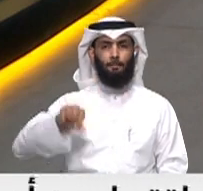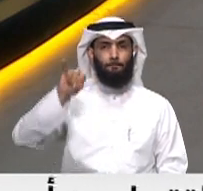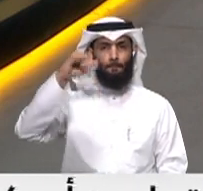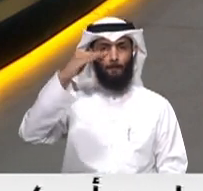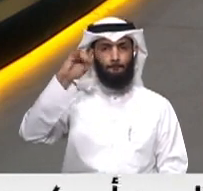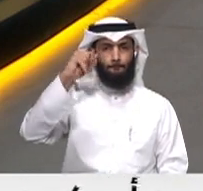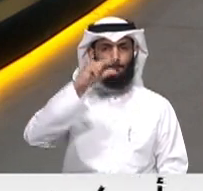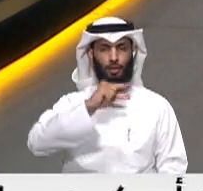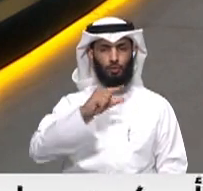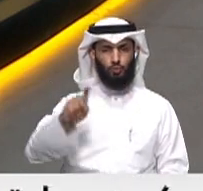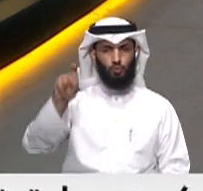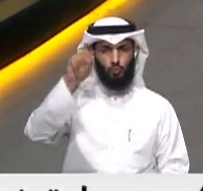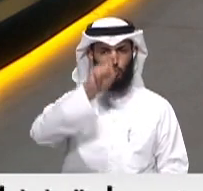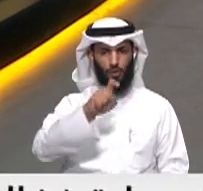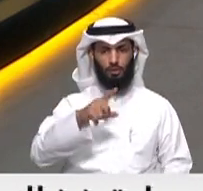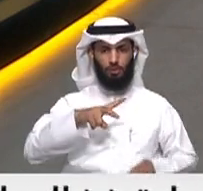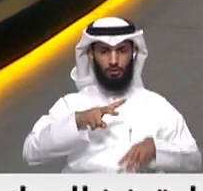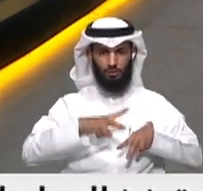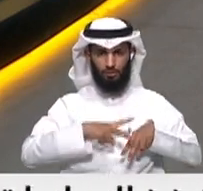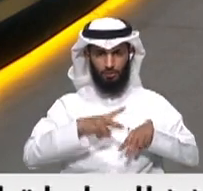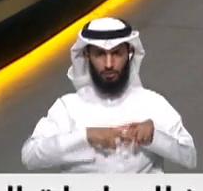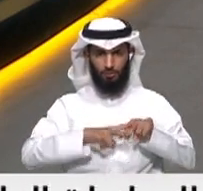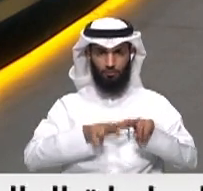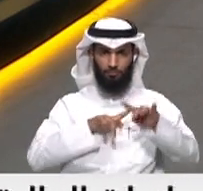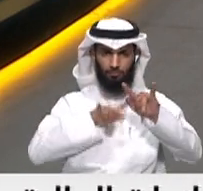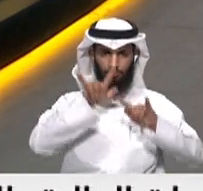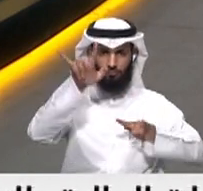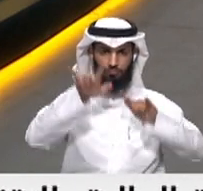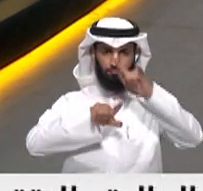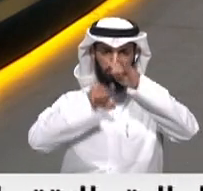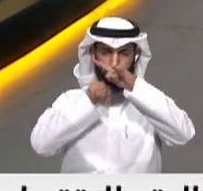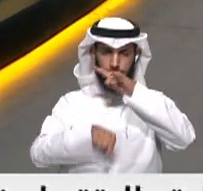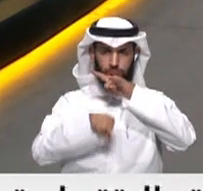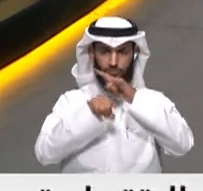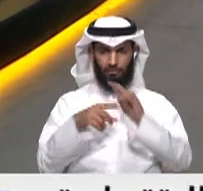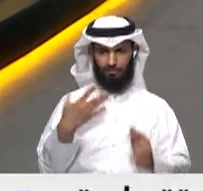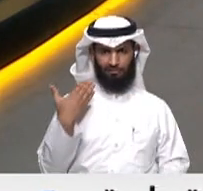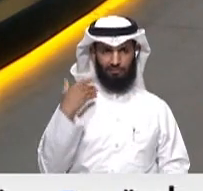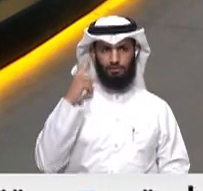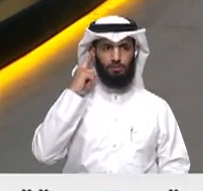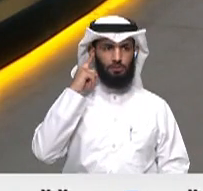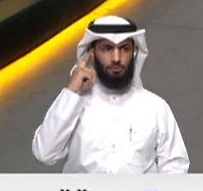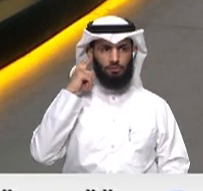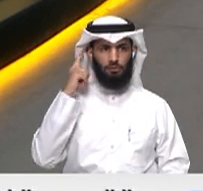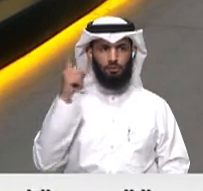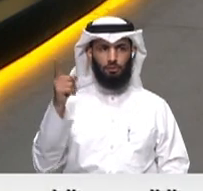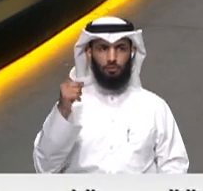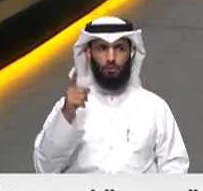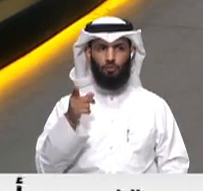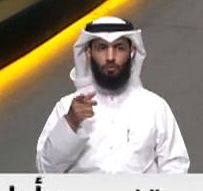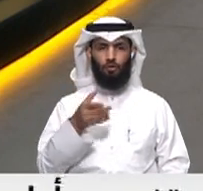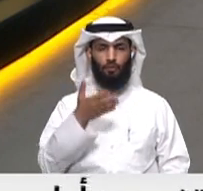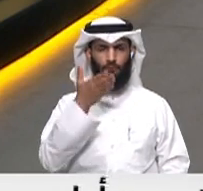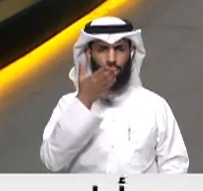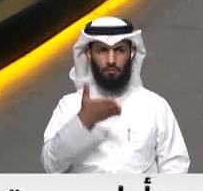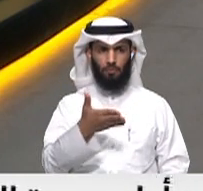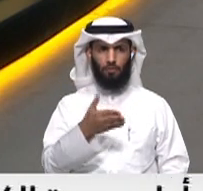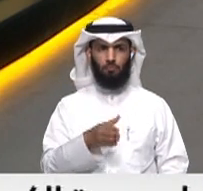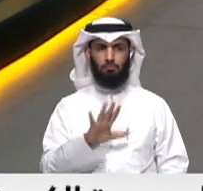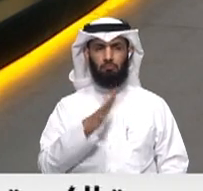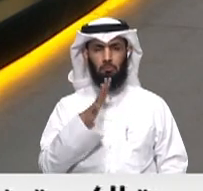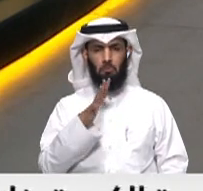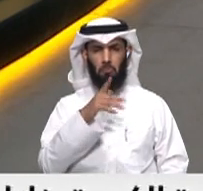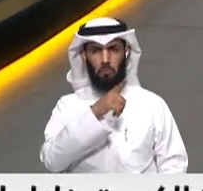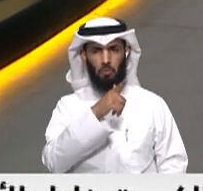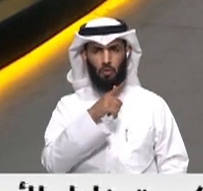الهجوم الإسرائيلي على إيران، والذي كما استمعنا قبل قليل من مراسلنا هناك أنه يبدو أنه